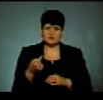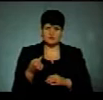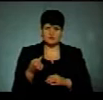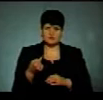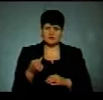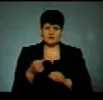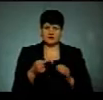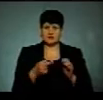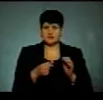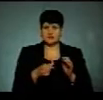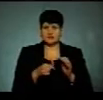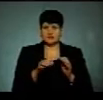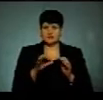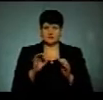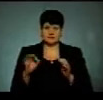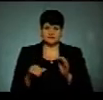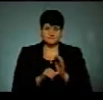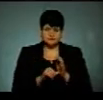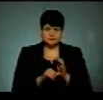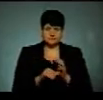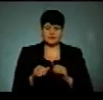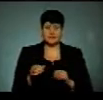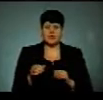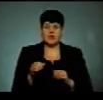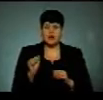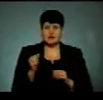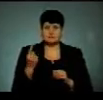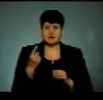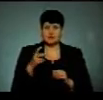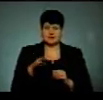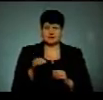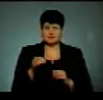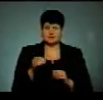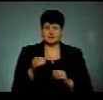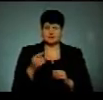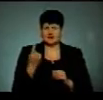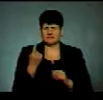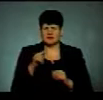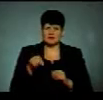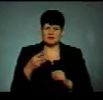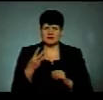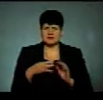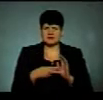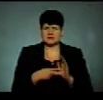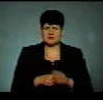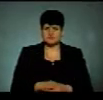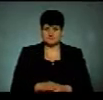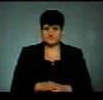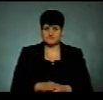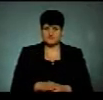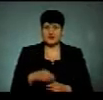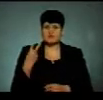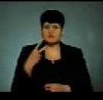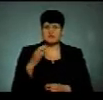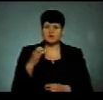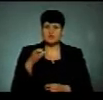6,8 копійки. І з 1 липня, по-моєму, гривня 36 гривня 37 за метр кубічний. 20 січня цього